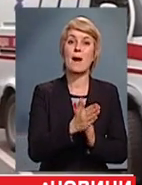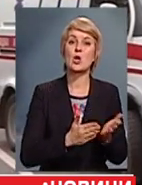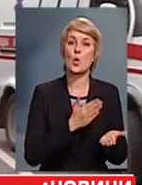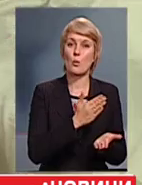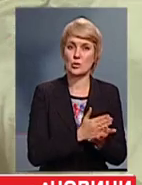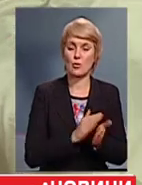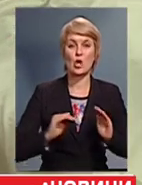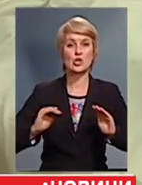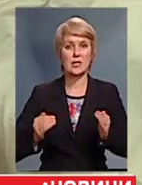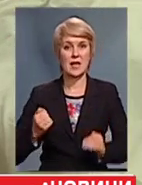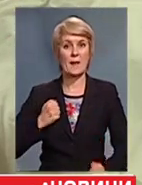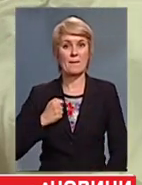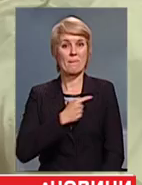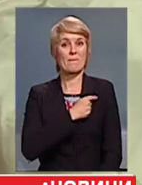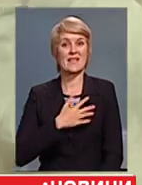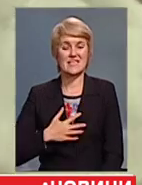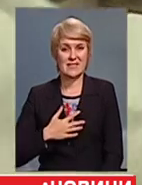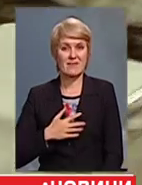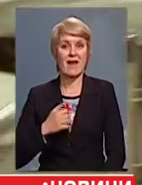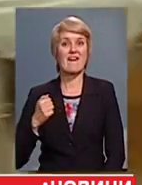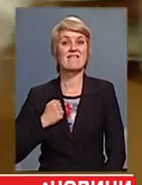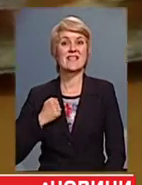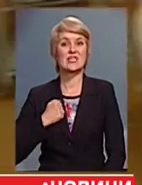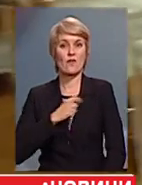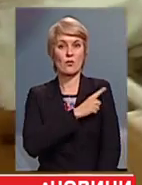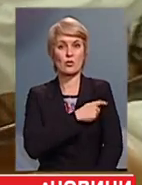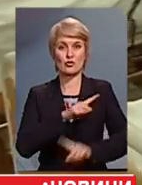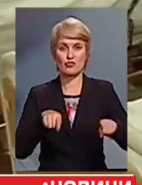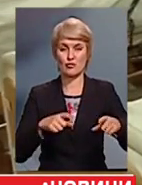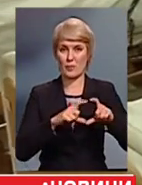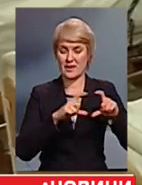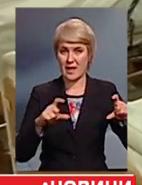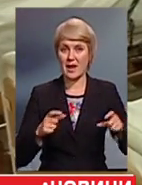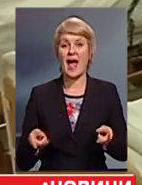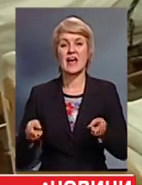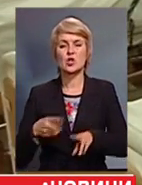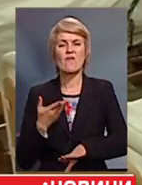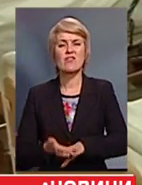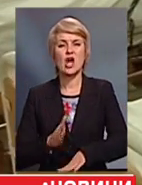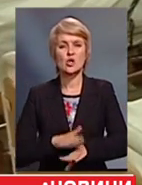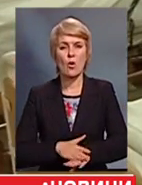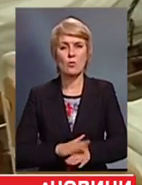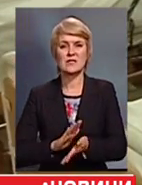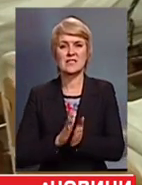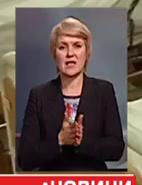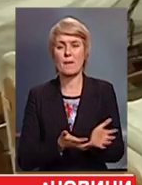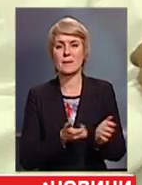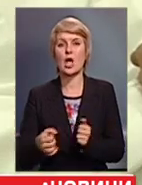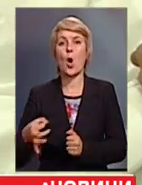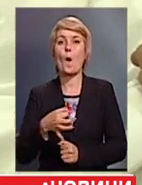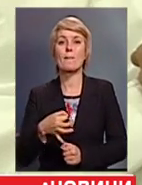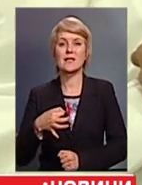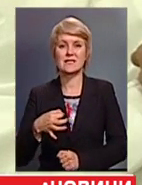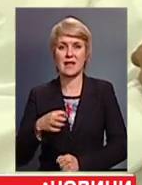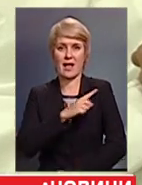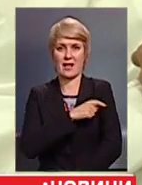медзакладах. Частина бійців у військовому шпиталі, решту в тяжкому стані прийняла обласна клінічна лікарня імені Мечникова. У чотирьох